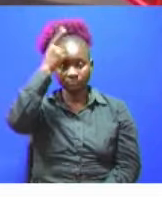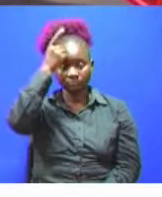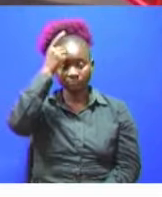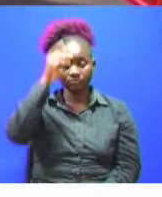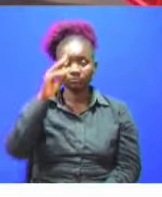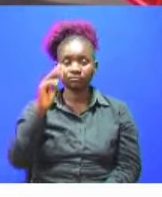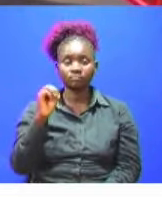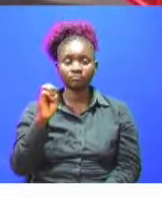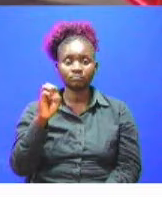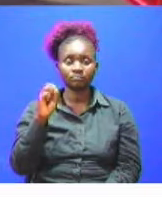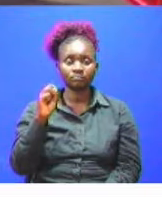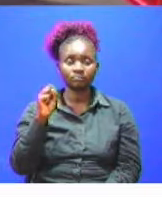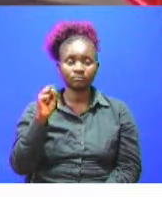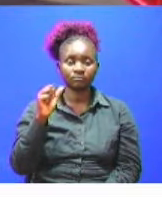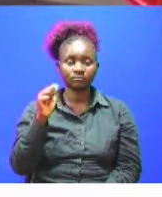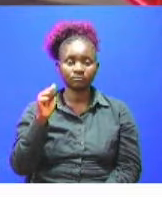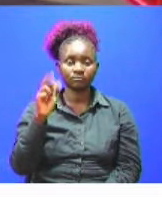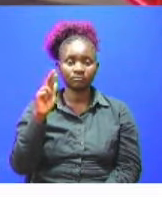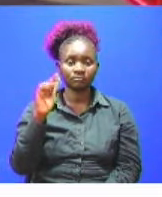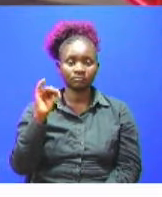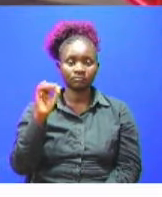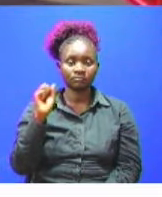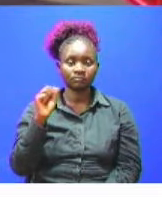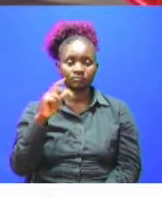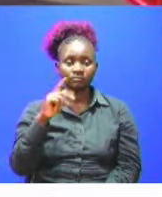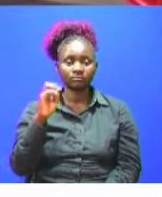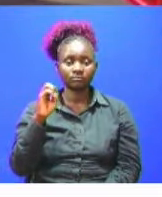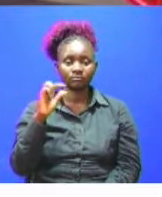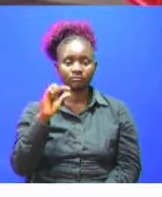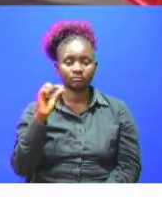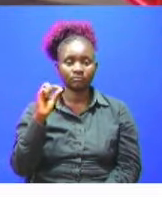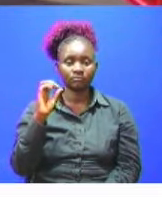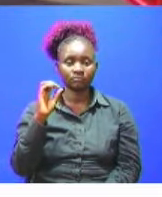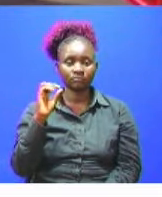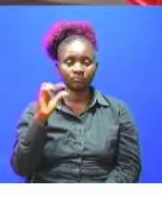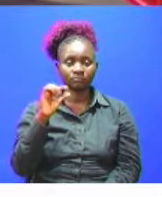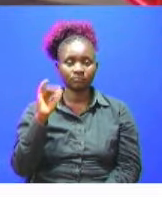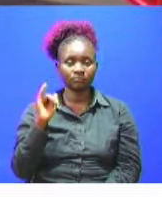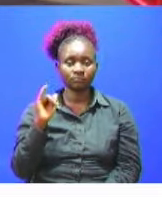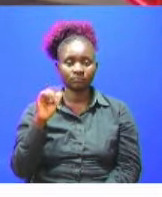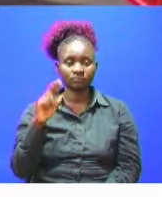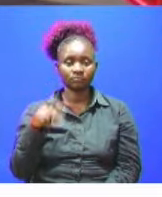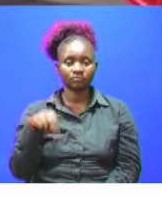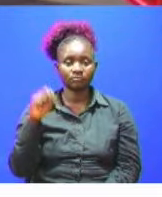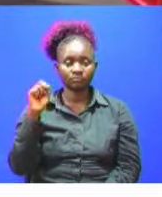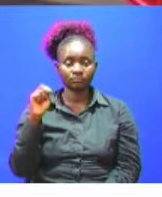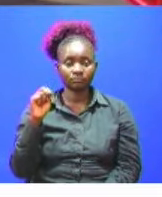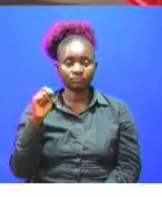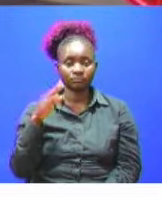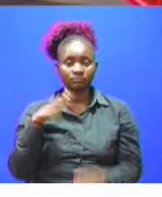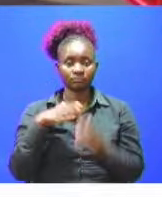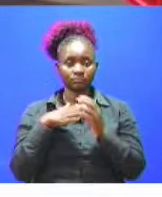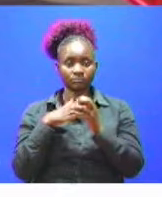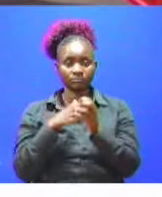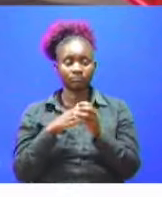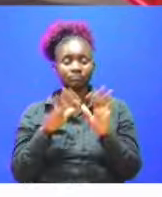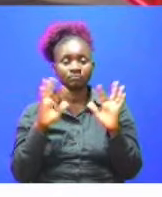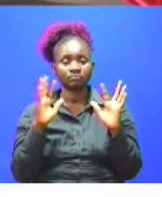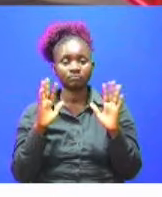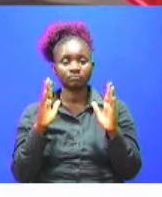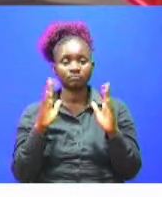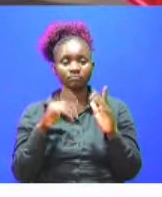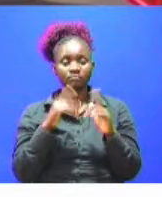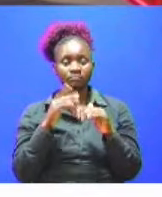ime ward ya Kigugi ime constituency ya Kitutu cha North nago ora omoyega oyo asaba